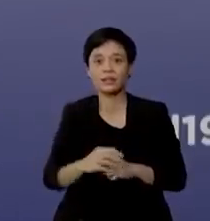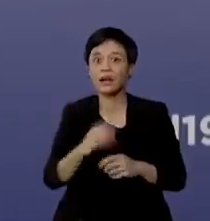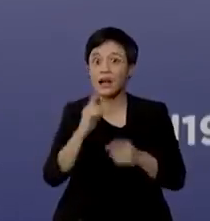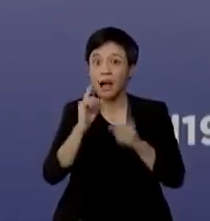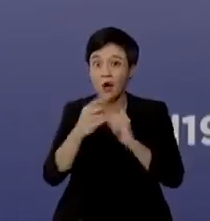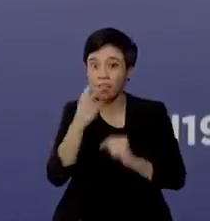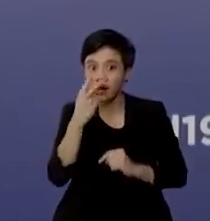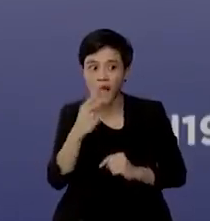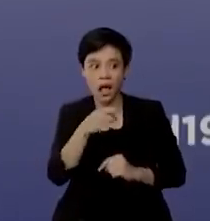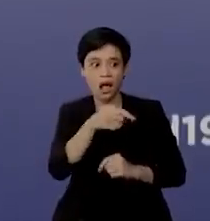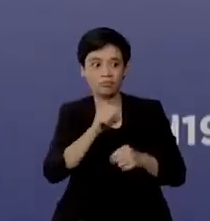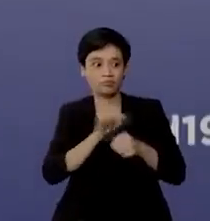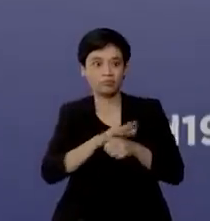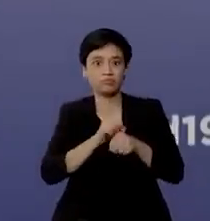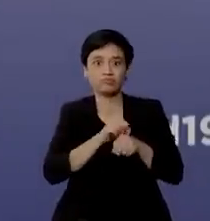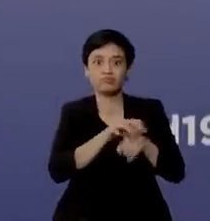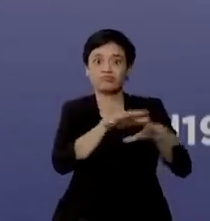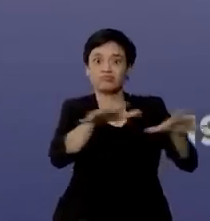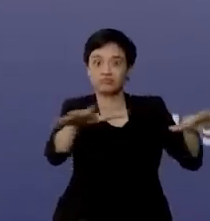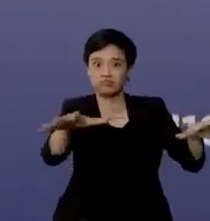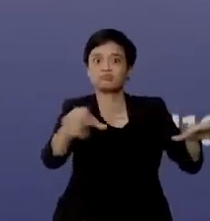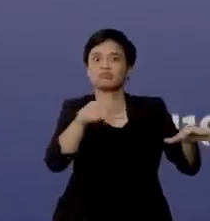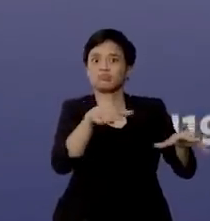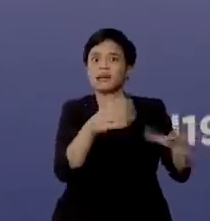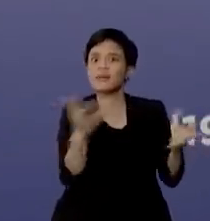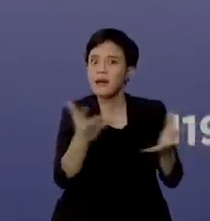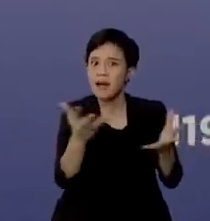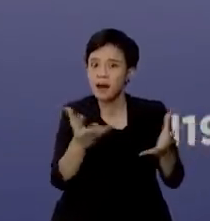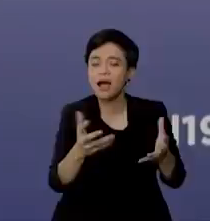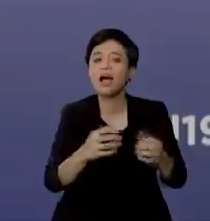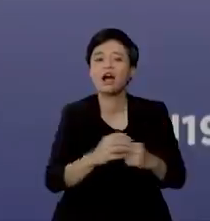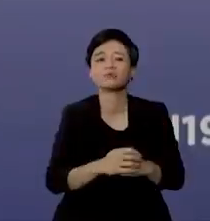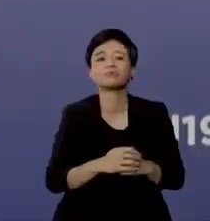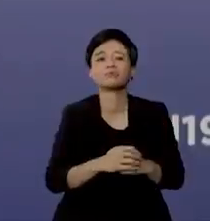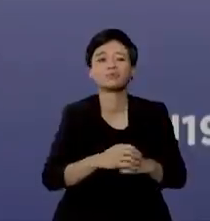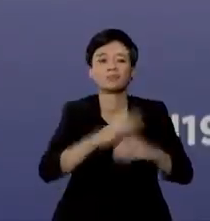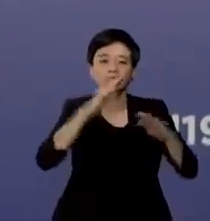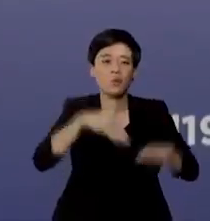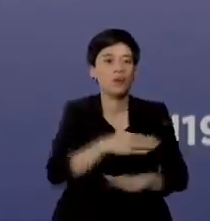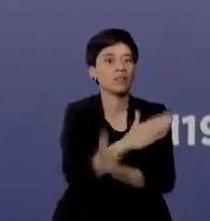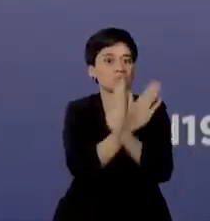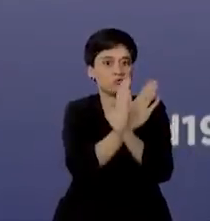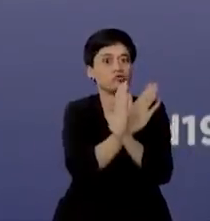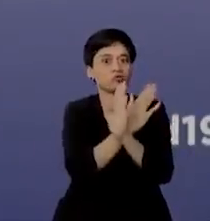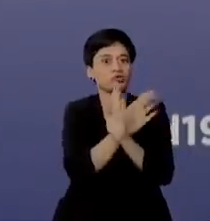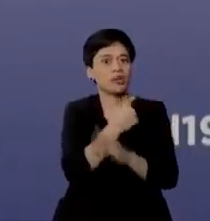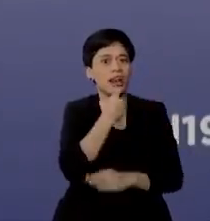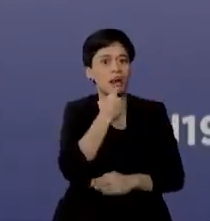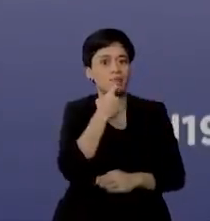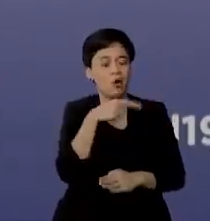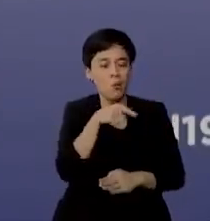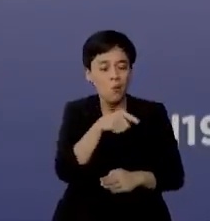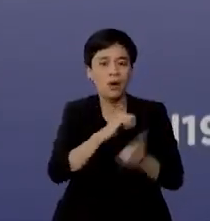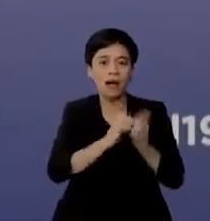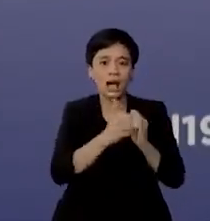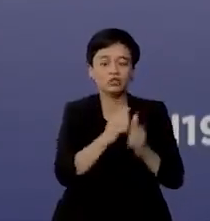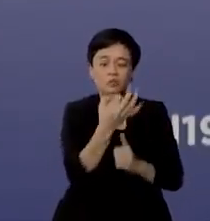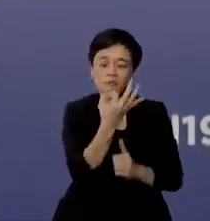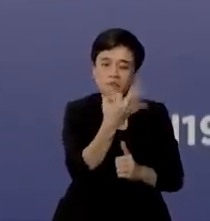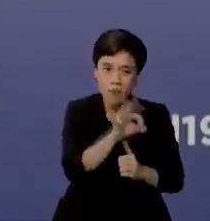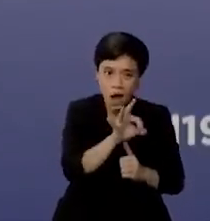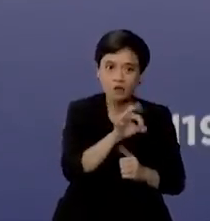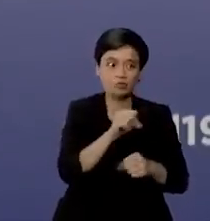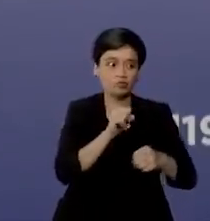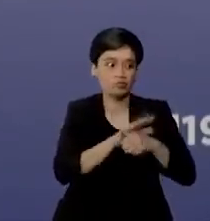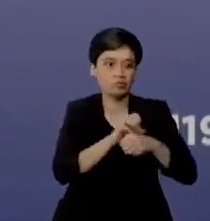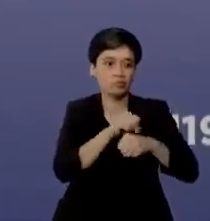distribusi dari penambahan kasus ini adalah sebagai berikut Jawa Timur hari ini melaporkan kasus baru terkonfirmasi